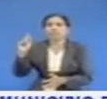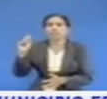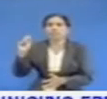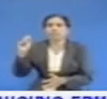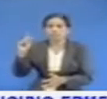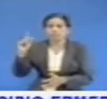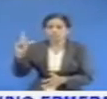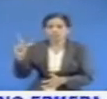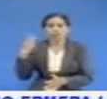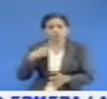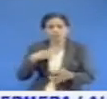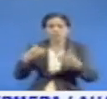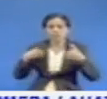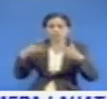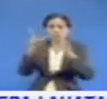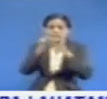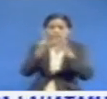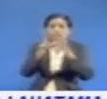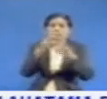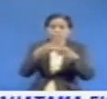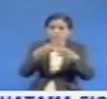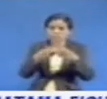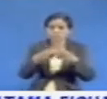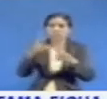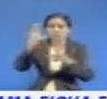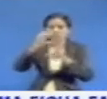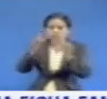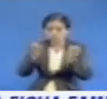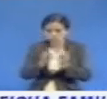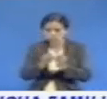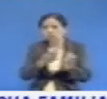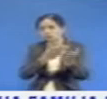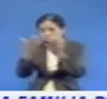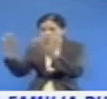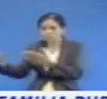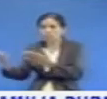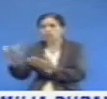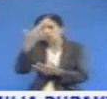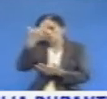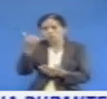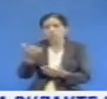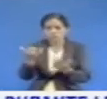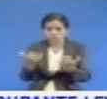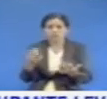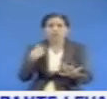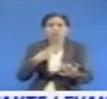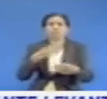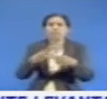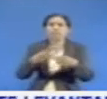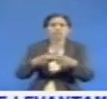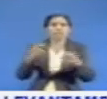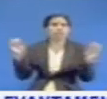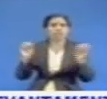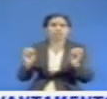ku sepe ale sira transfer bane ba tamasa ne mak oin lorone ami naran lahia bahira los maka ami mo jadire tu